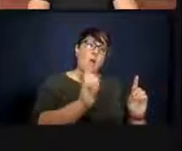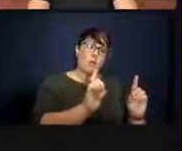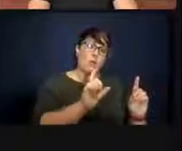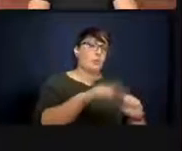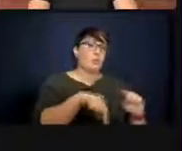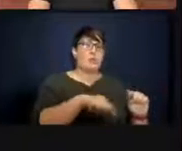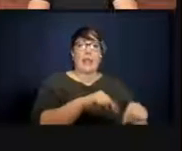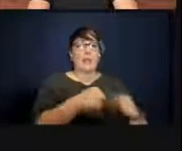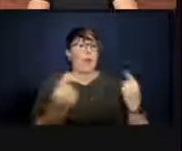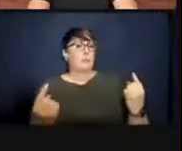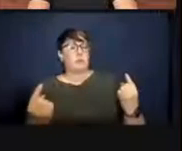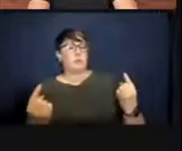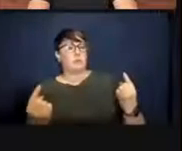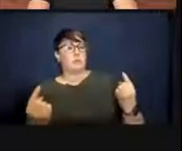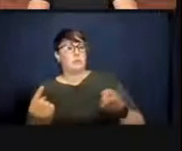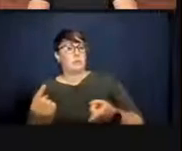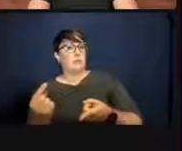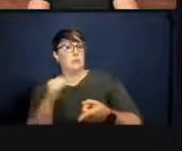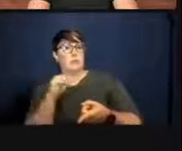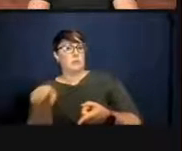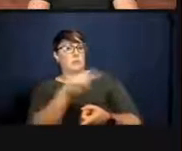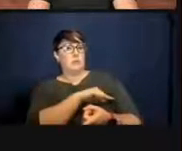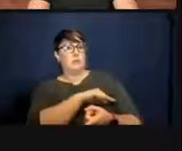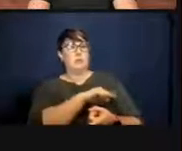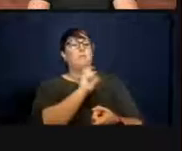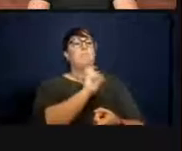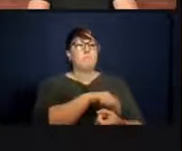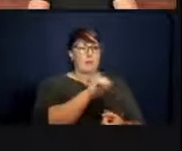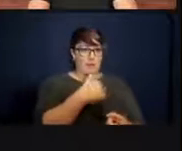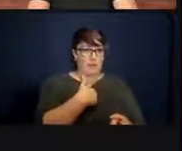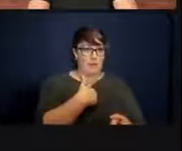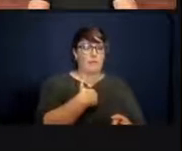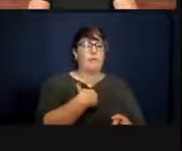في لويسفيل وأكاديمية لويسفيل، ولكن